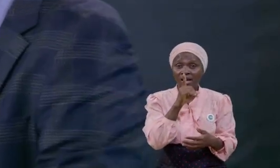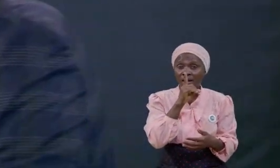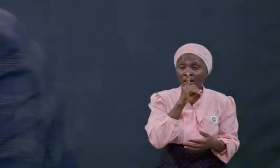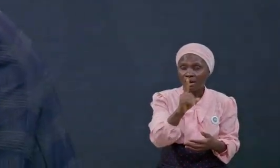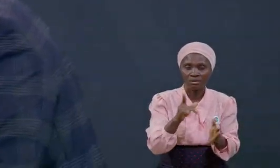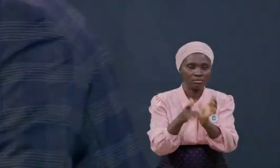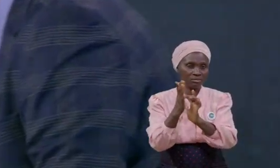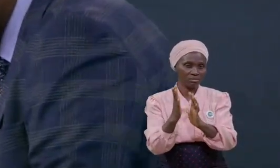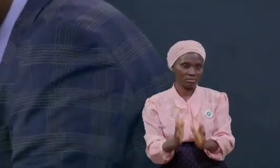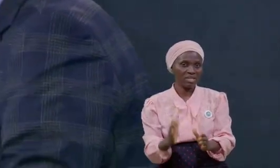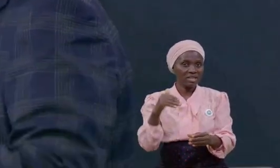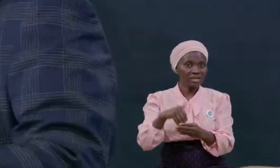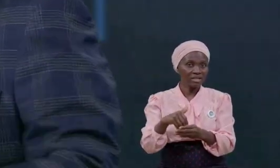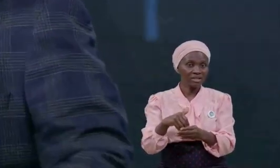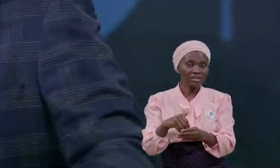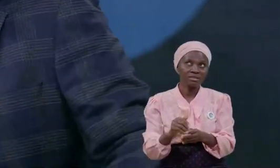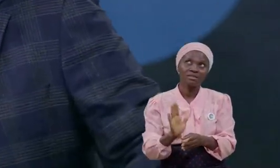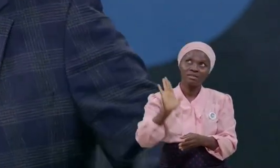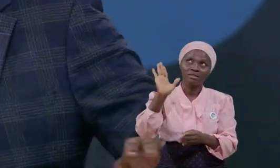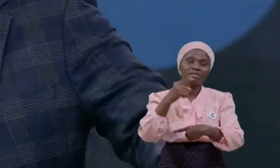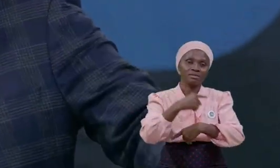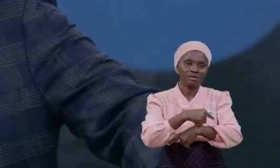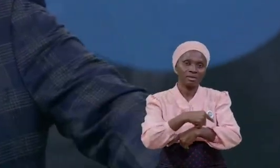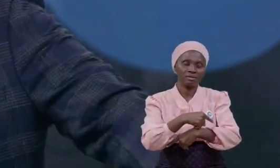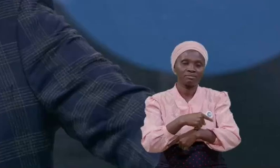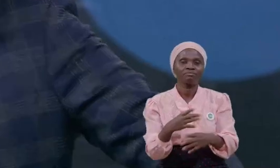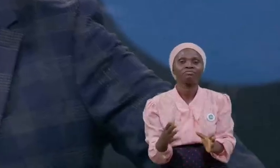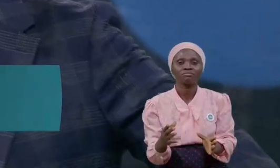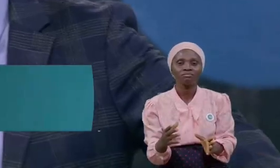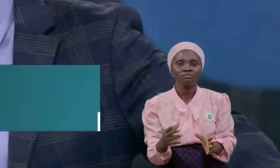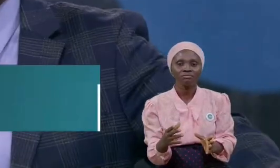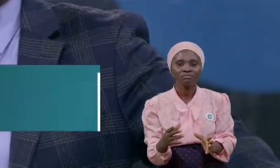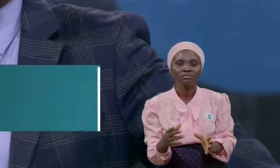jour. Troisième point, le chrétien complet